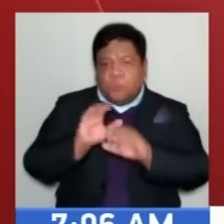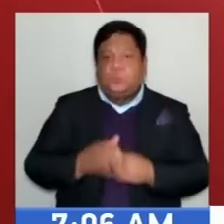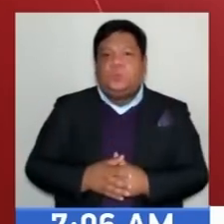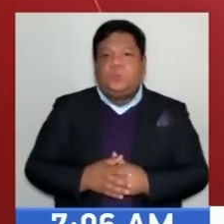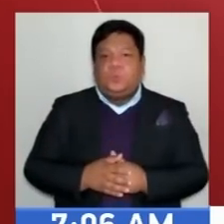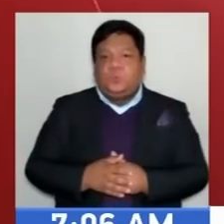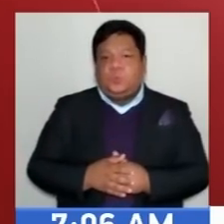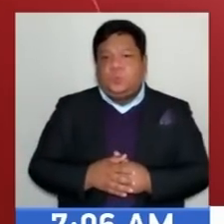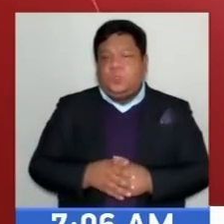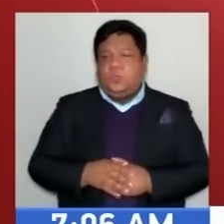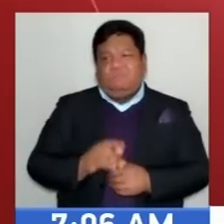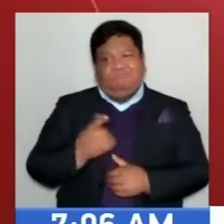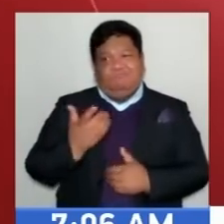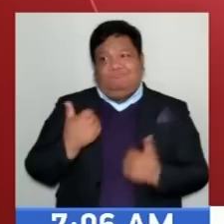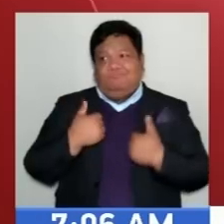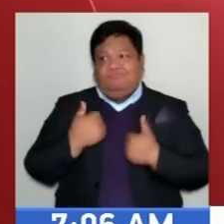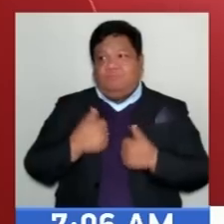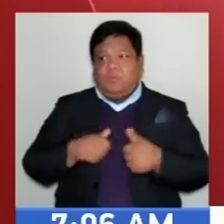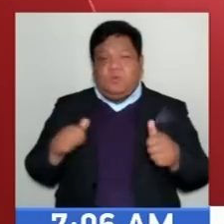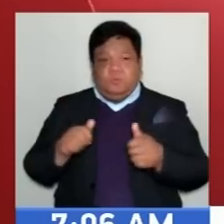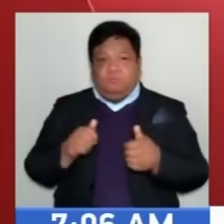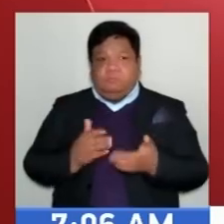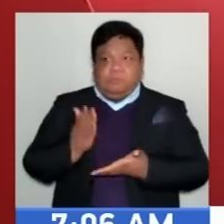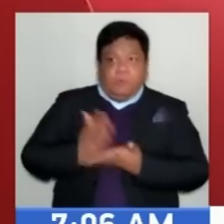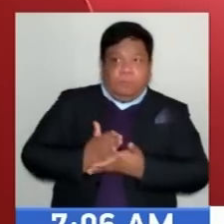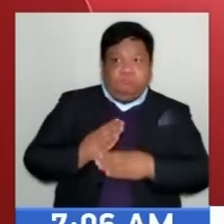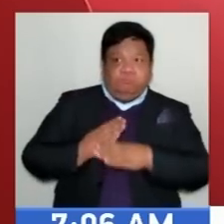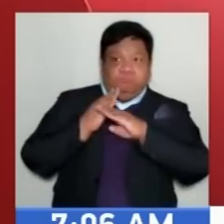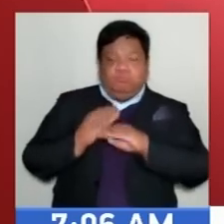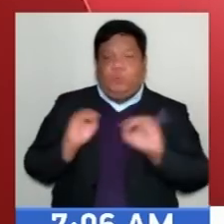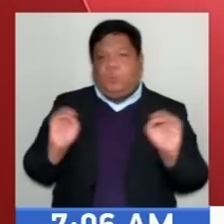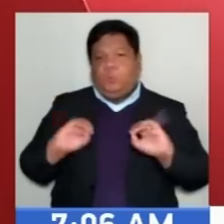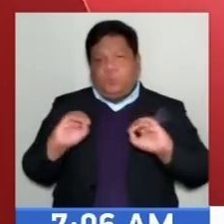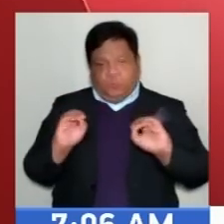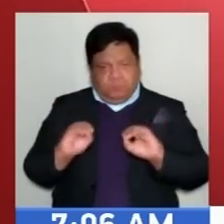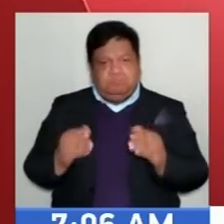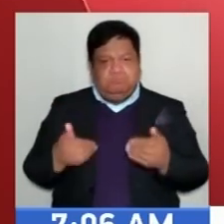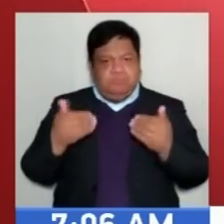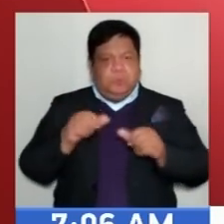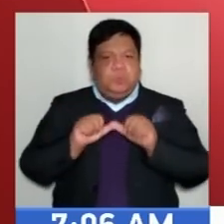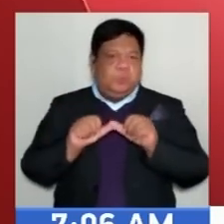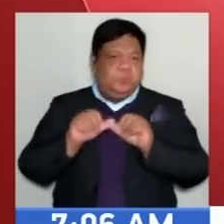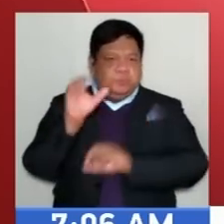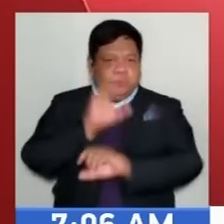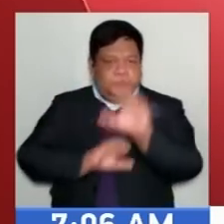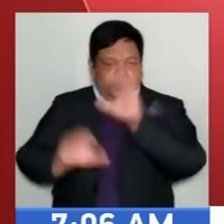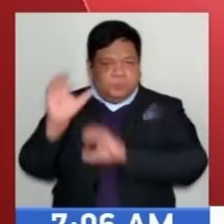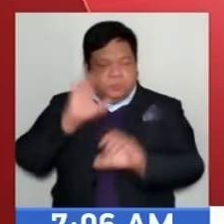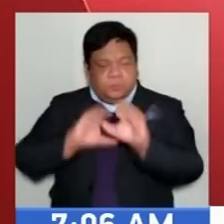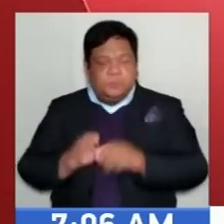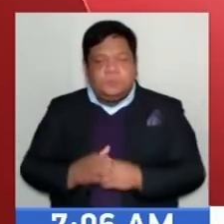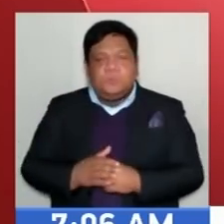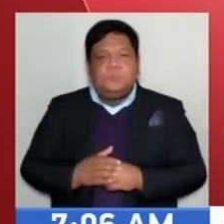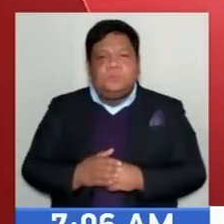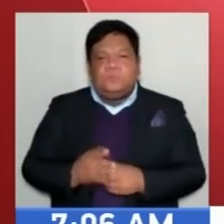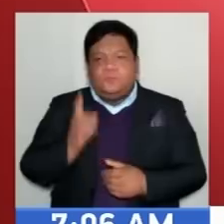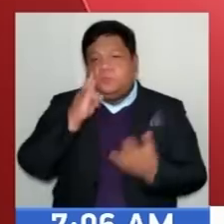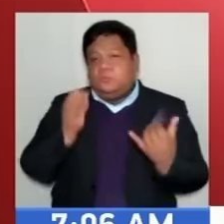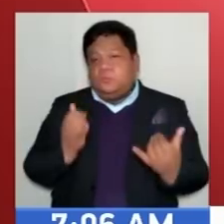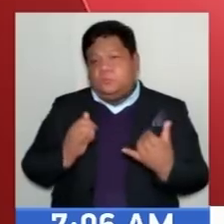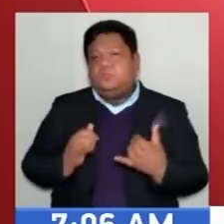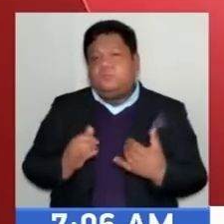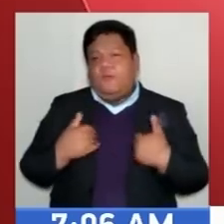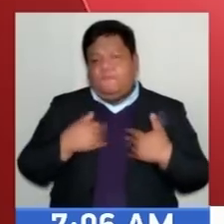yung pag-follow-up namin dito. At sa ngayon po ay ready na po itong mga dokumentong para